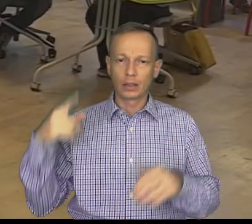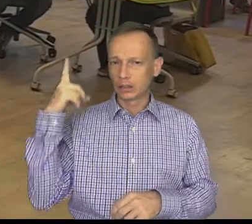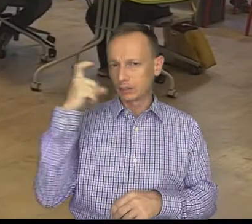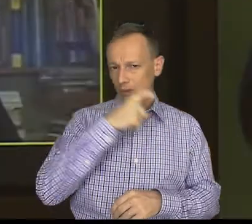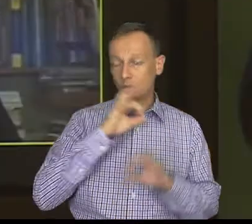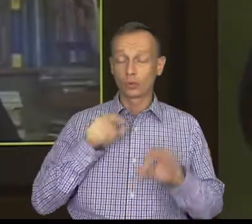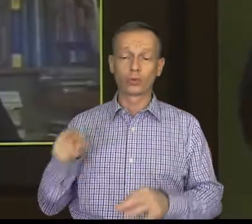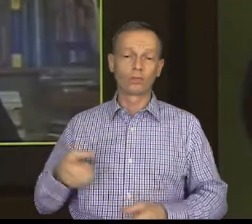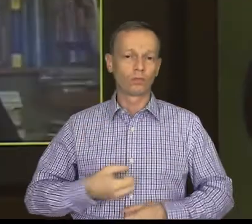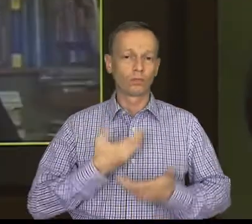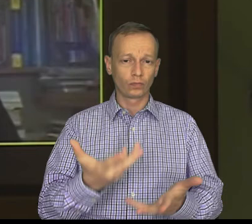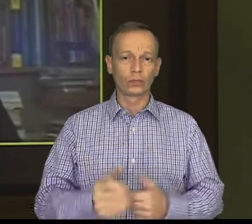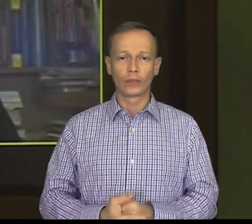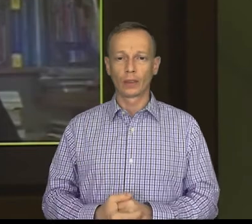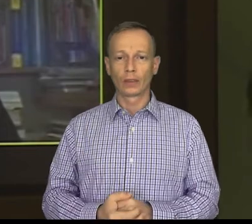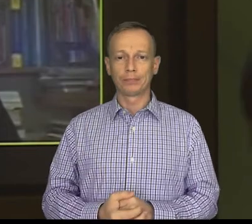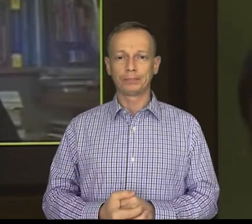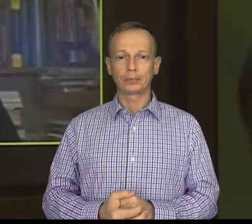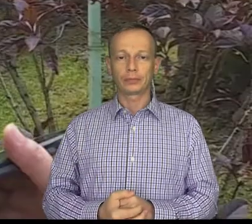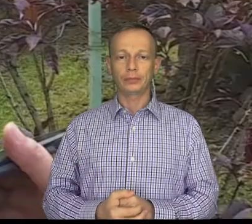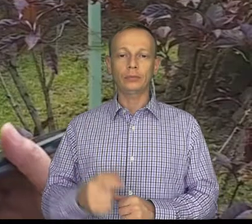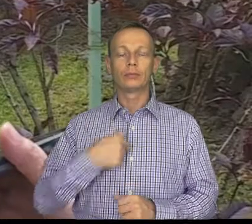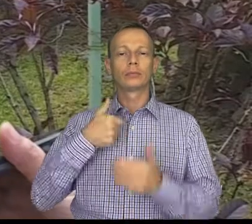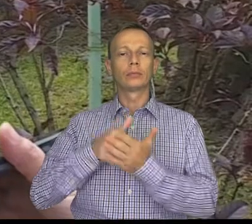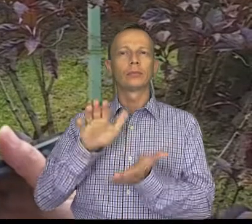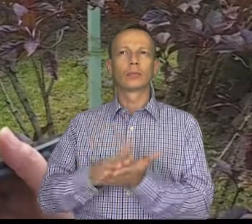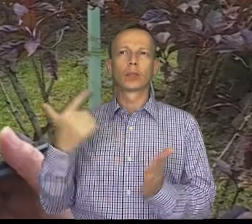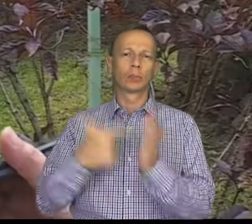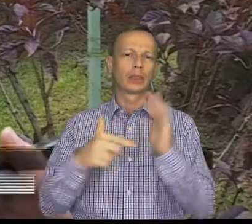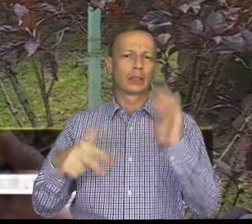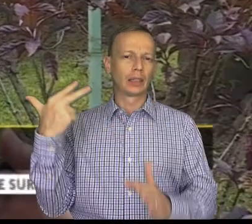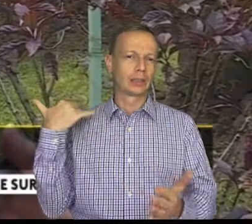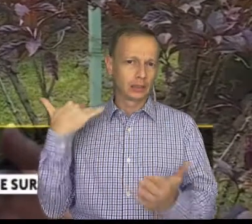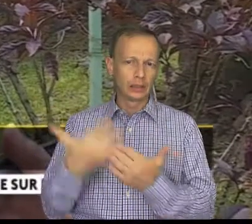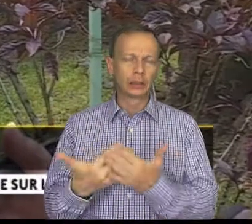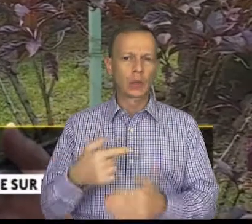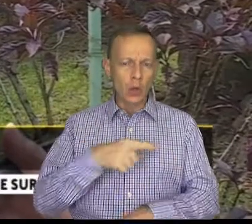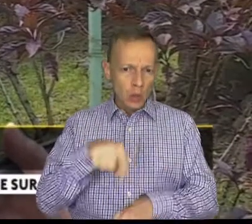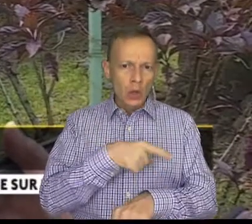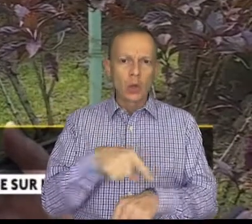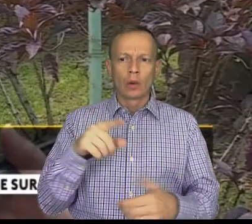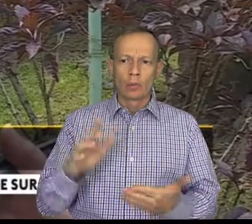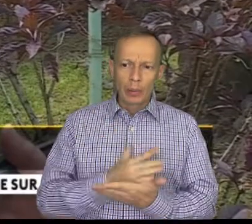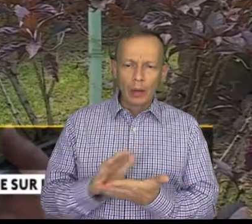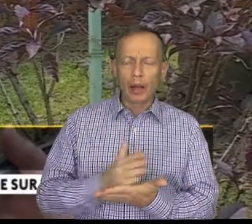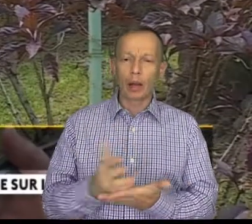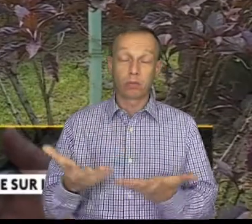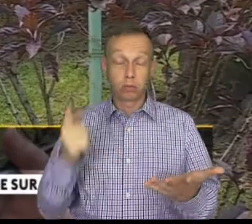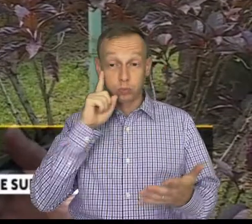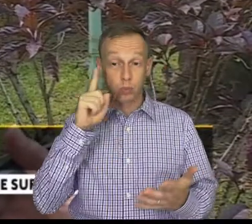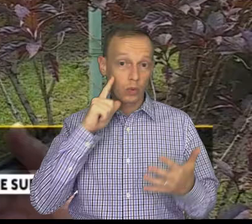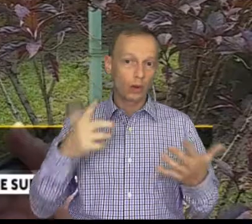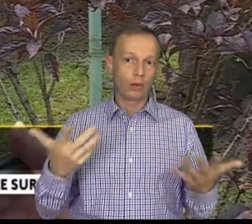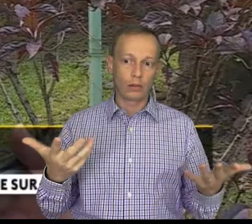le dit au micro de James O. Je suis inscrite depuis 2013. Ça m'a pris beaucoup de temps pour plusieurs raisons, parce